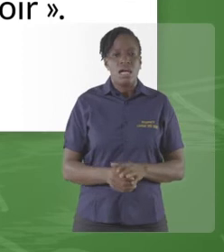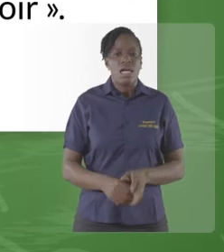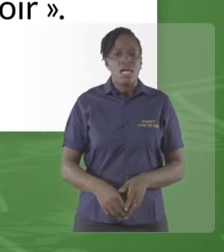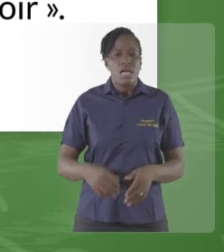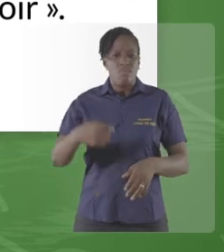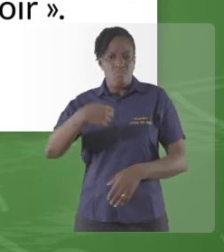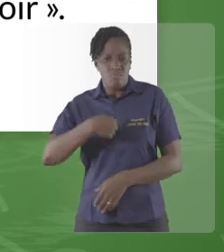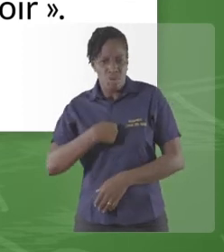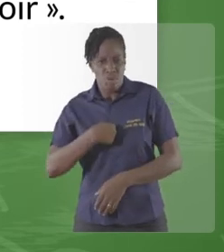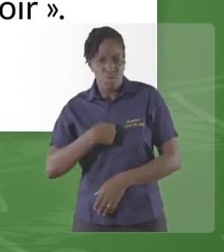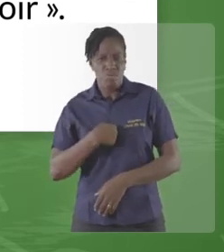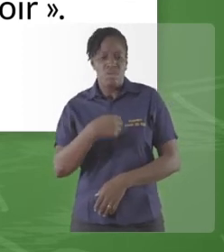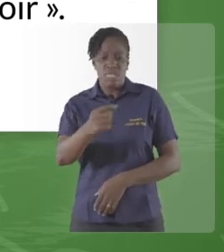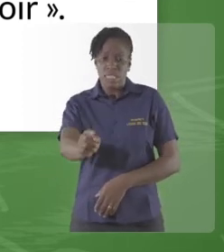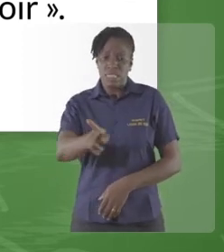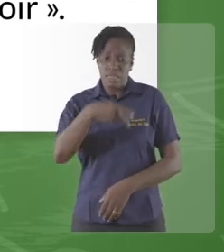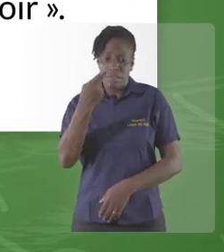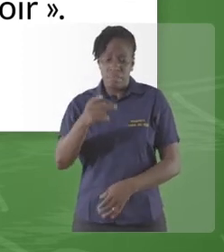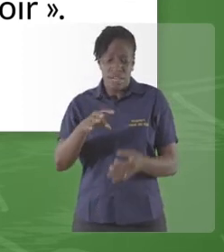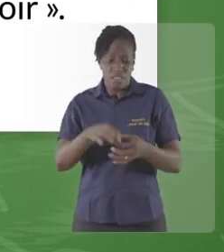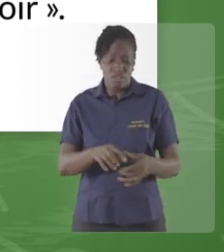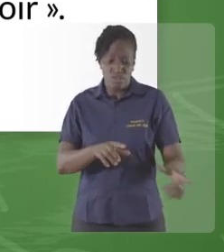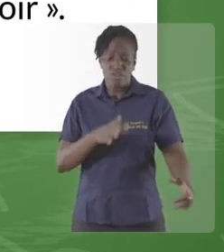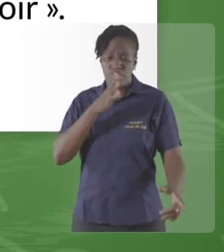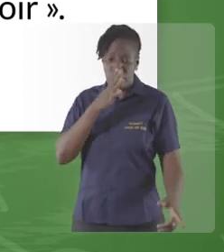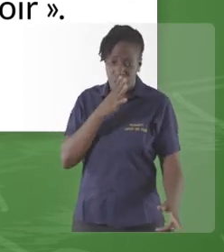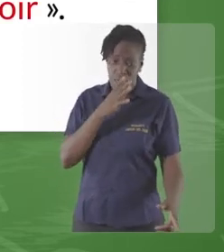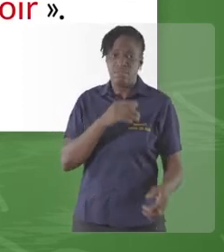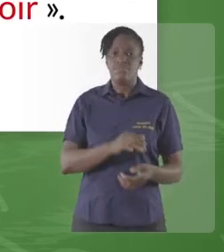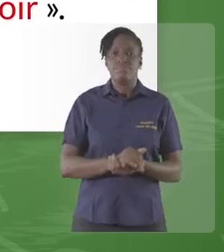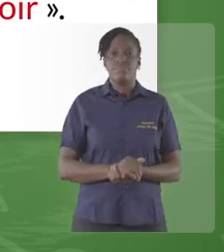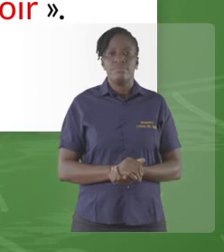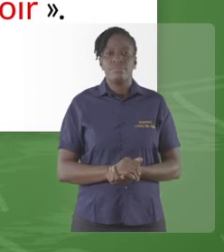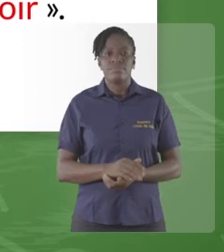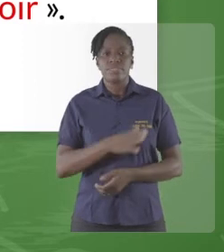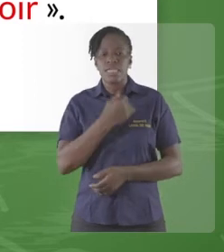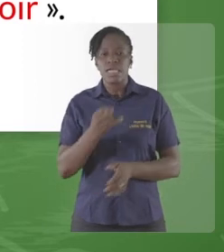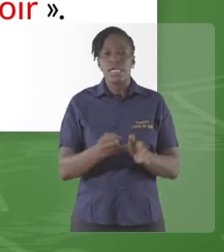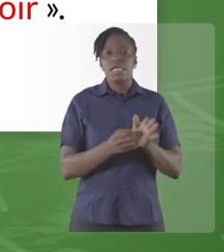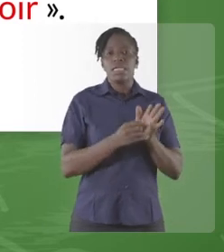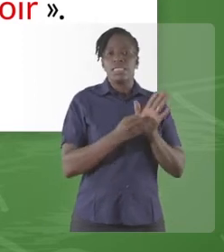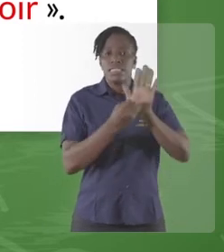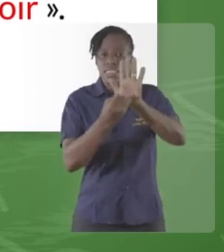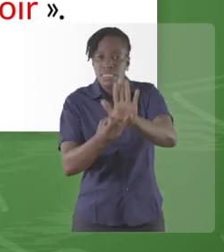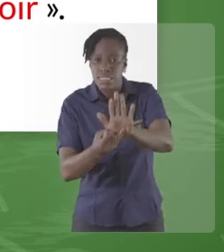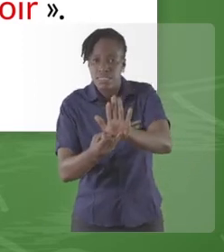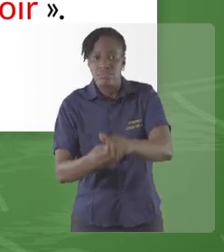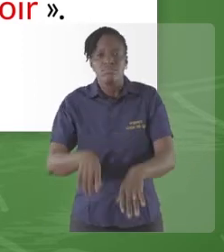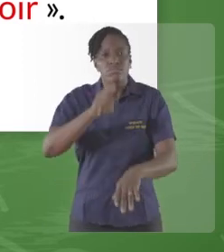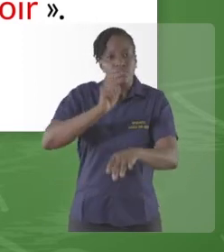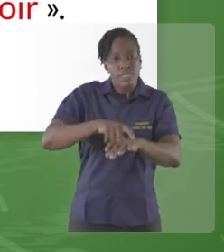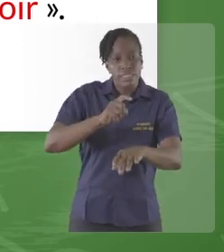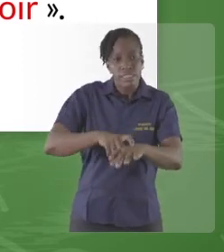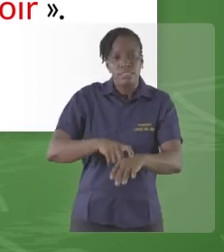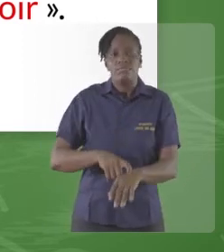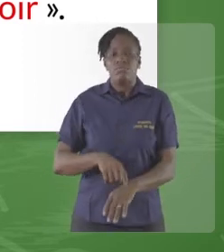me qui renvoie au locuteur qui a parlé, à savoir ma mère, et nous avons l'indication de temps qui